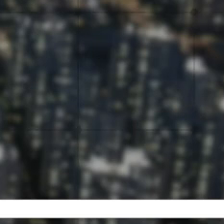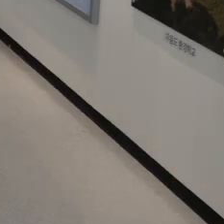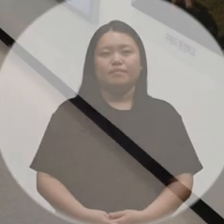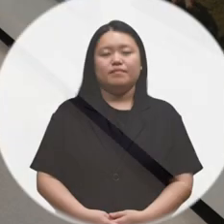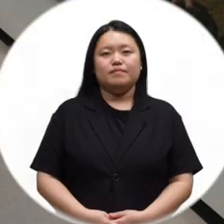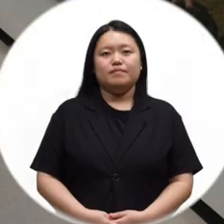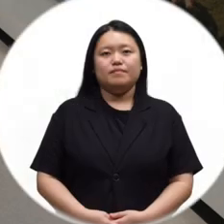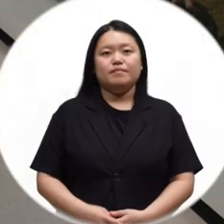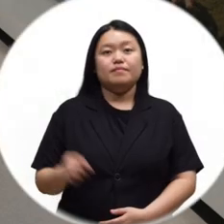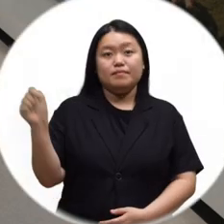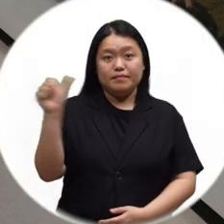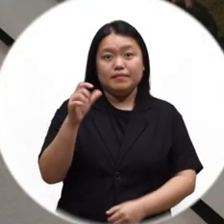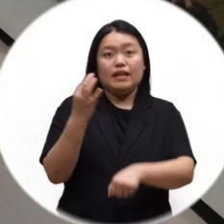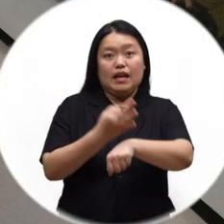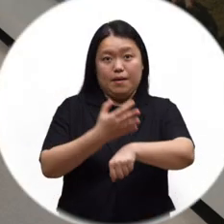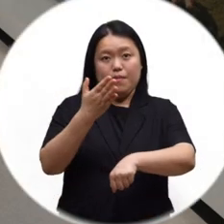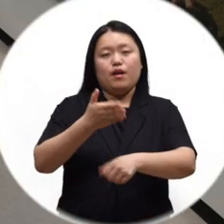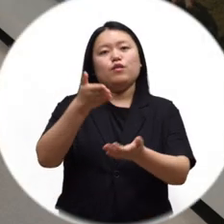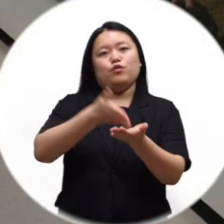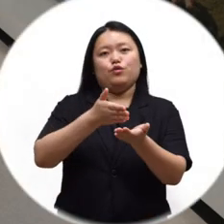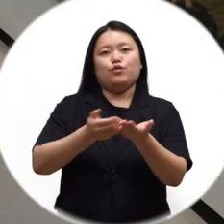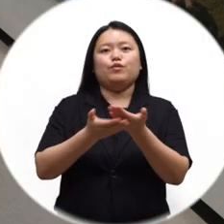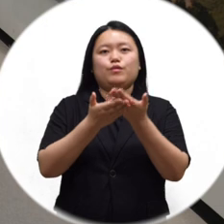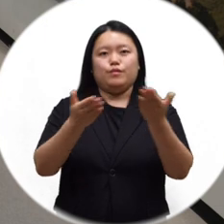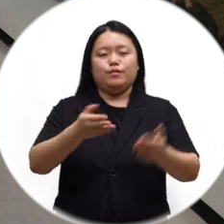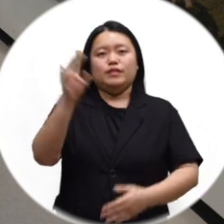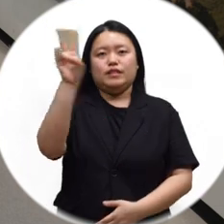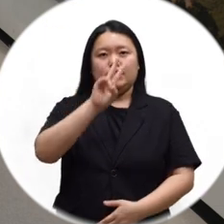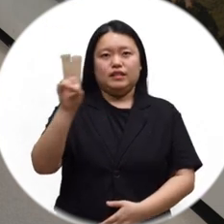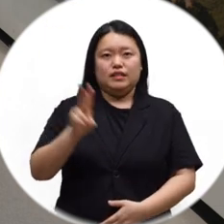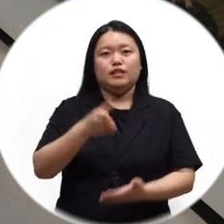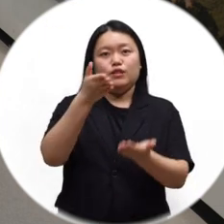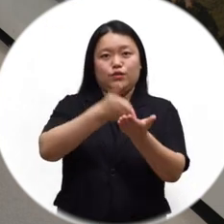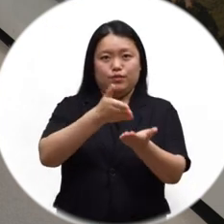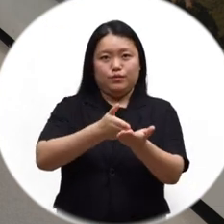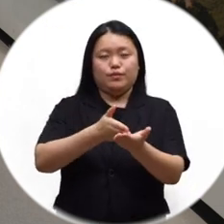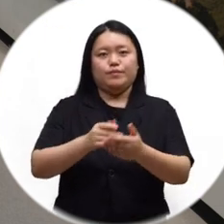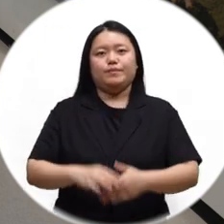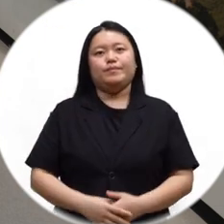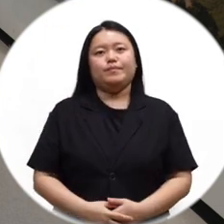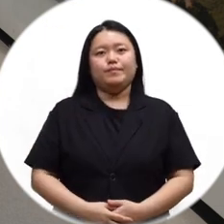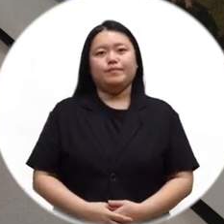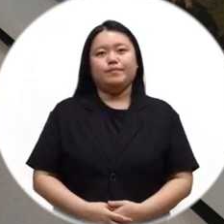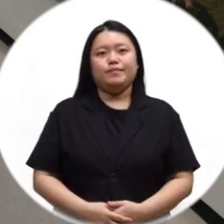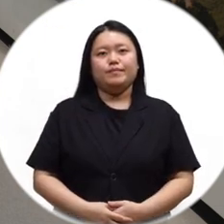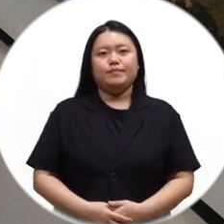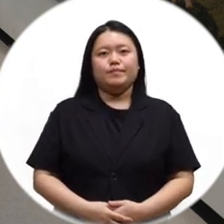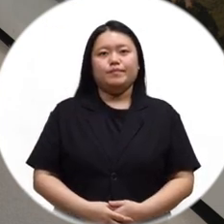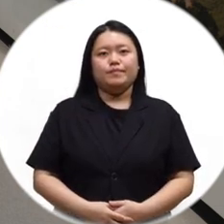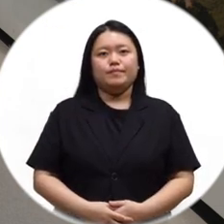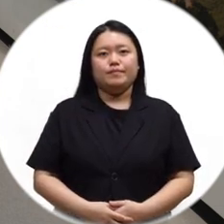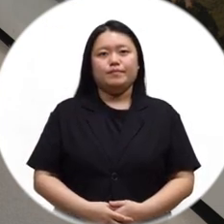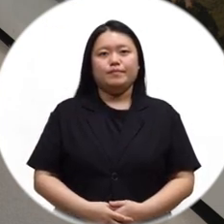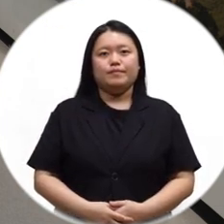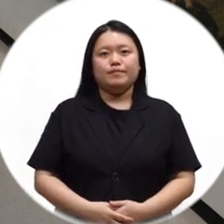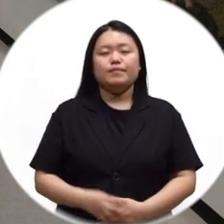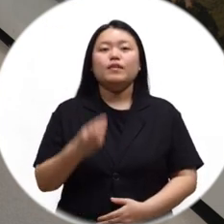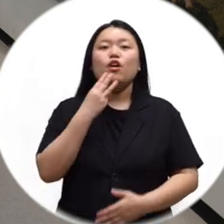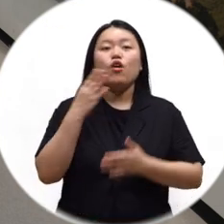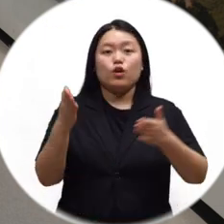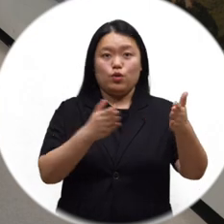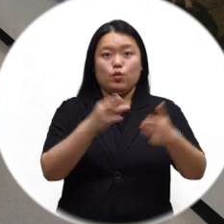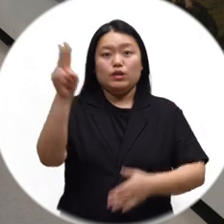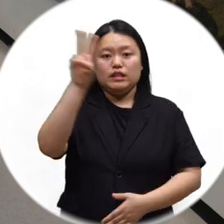열립니다 빠르고 간편하게 시정소식을 전하는 시흥 시정 소식의 도입니다 와